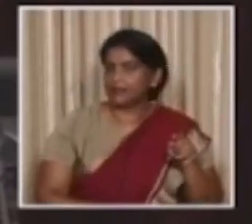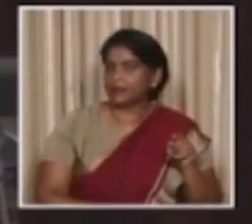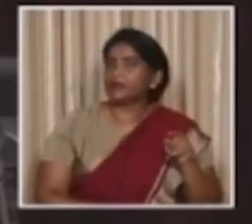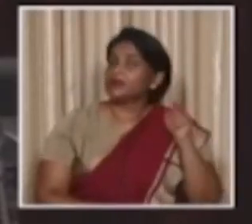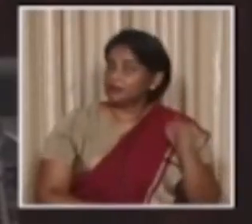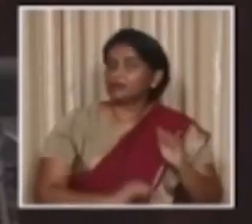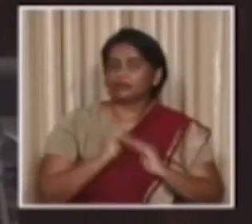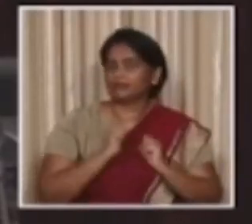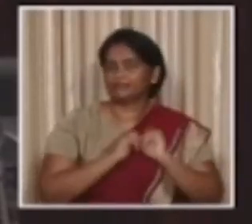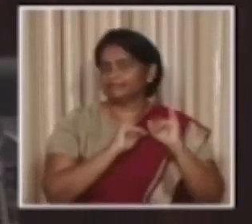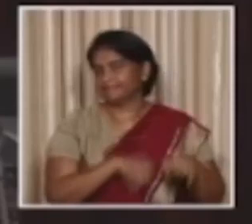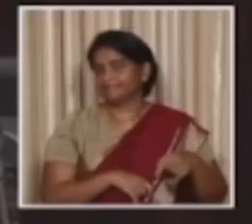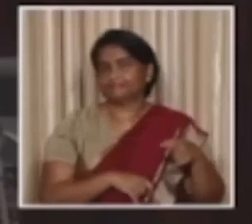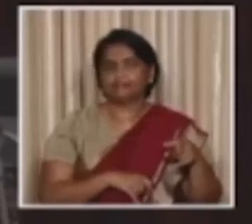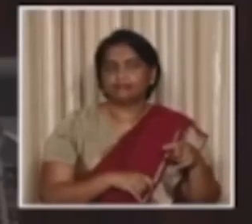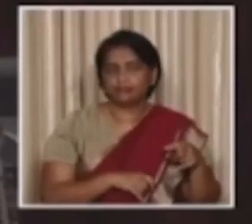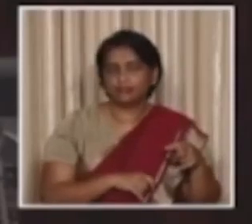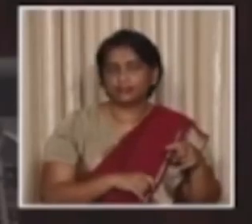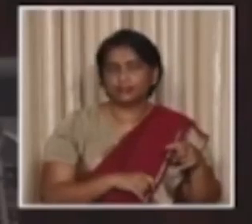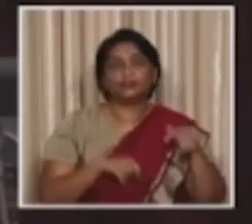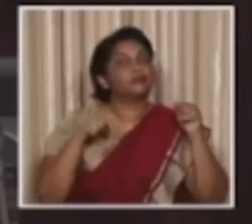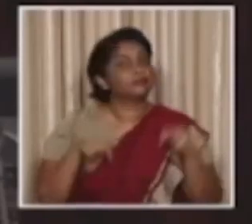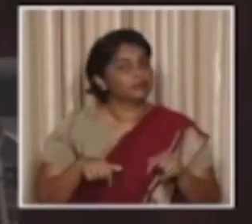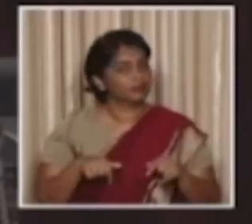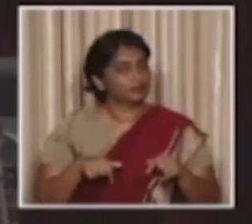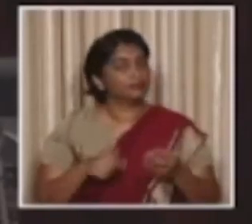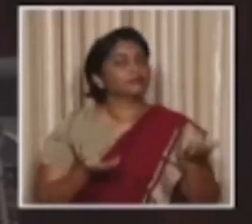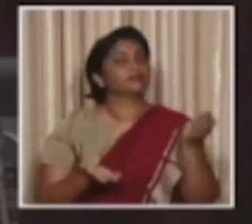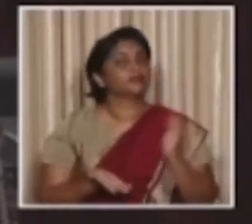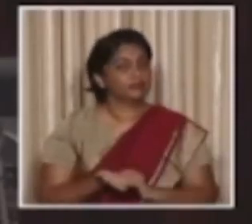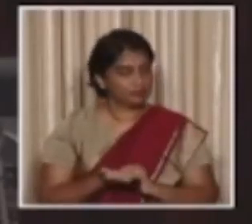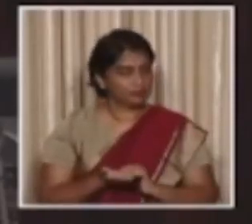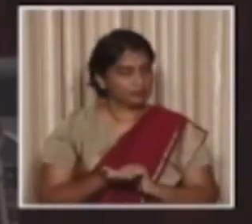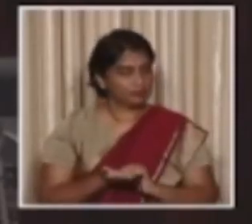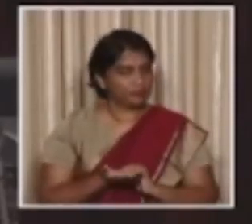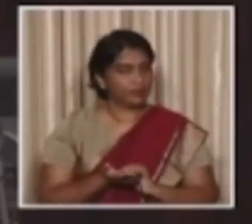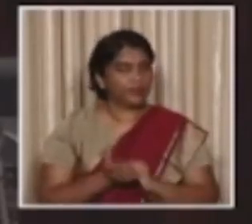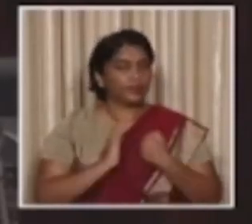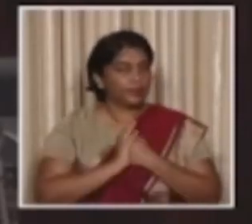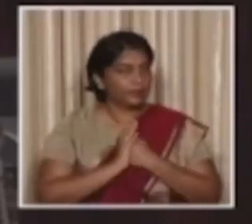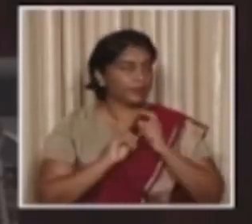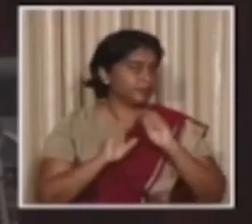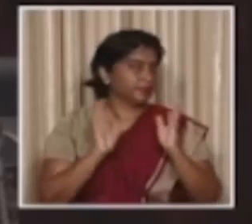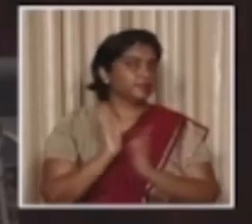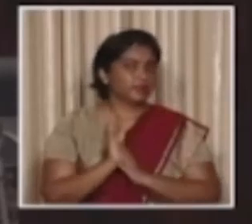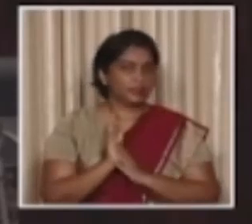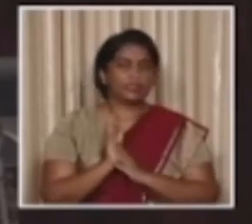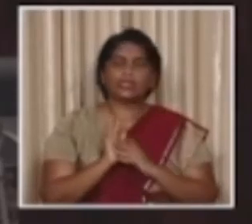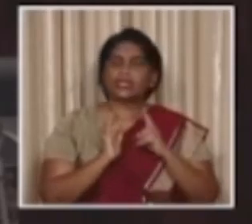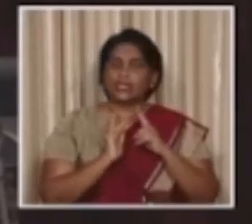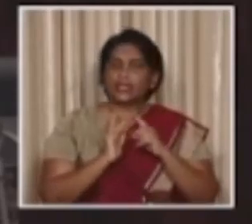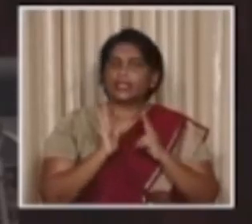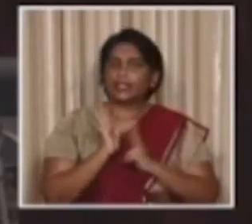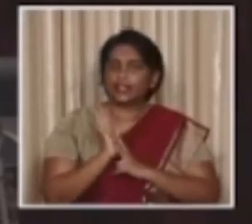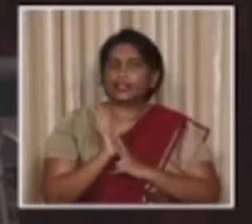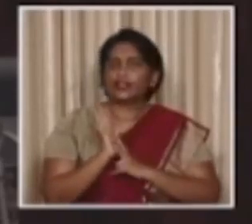ඒ ක්‍රමවේදය අත්හැරලා දාලා දැන් නැවතවතාවක් ගරු අගමැතිතුමනි, ඉනෝවා කියලා